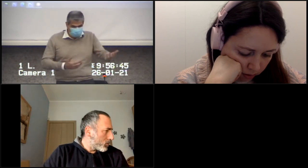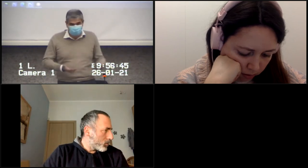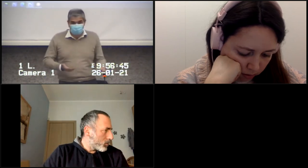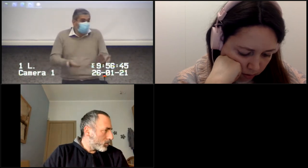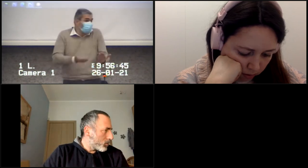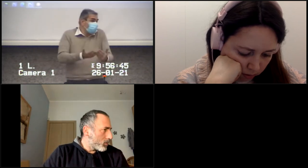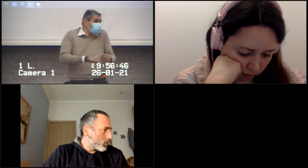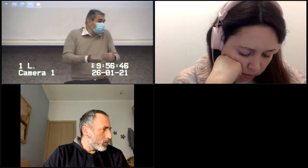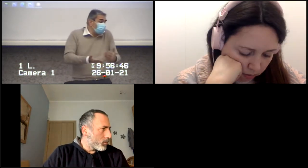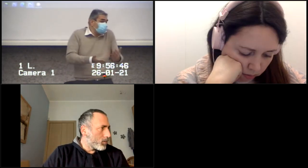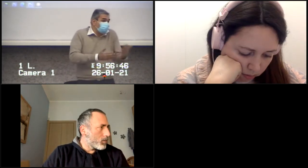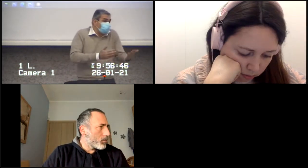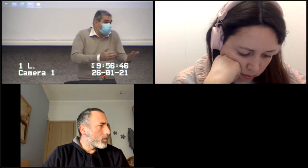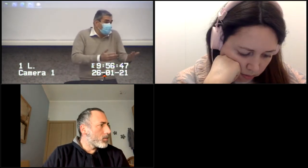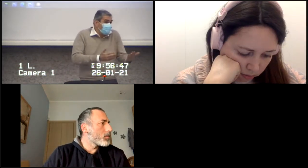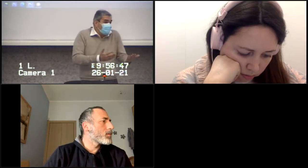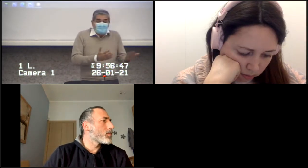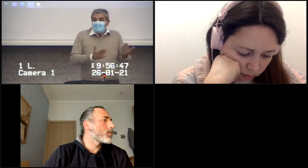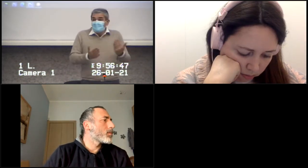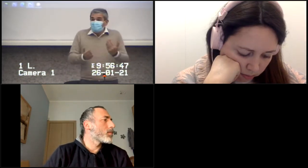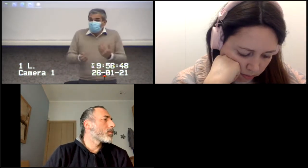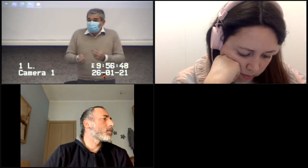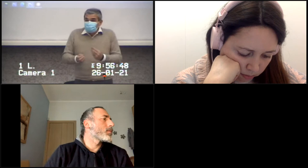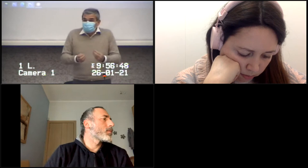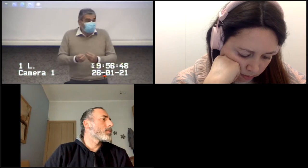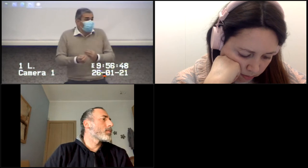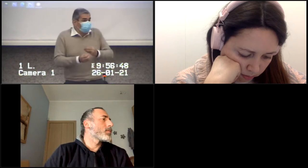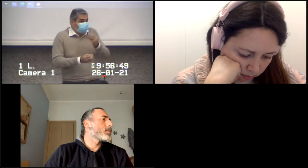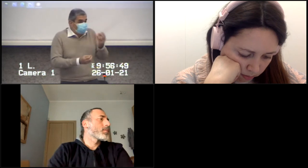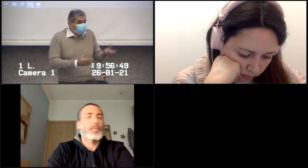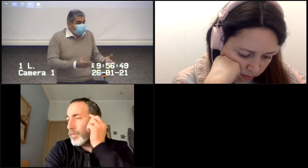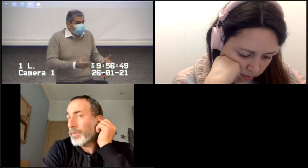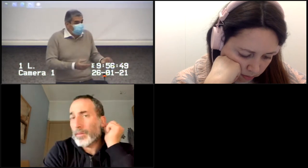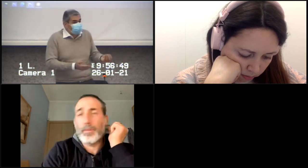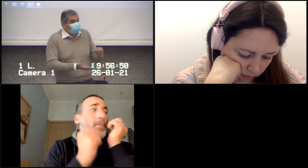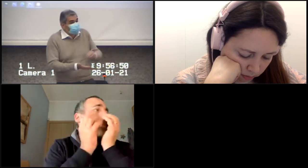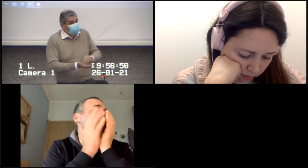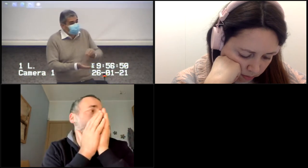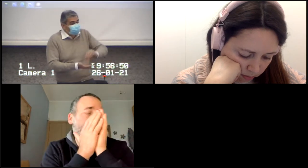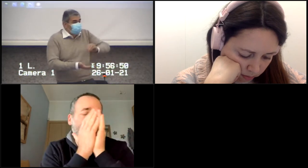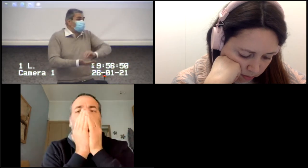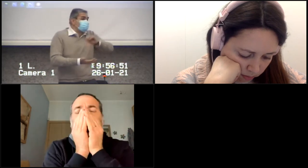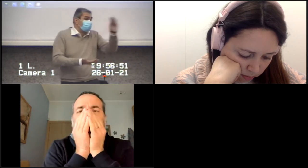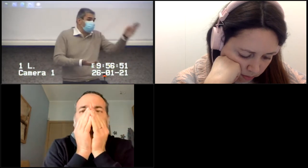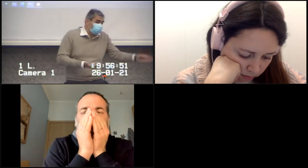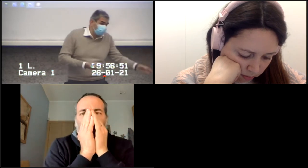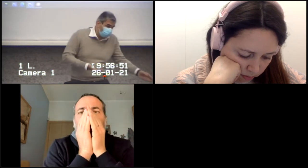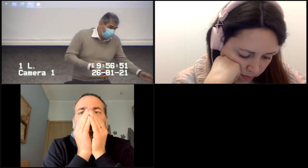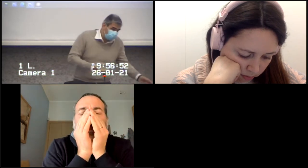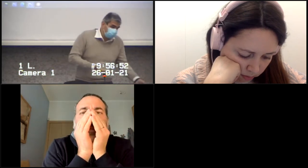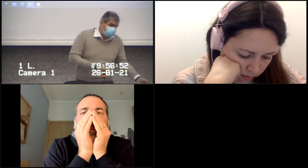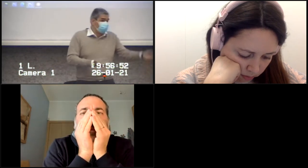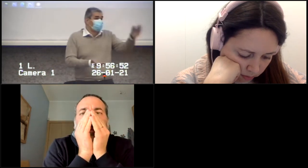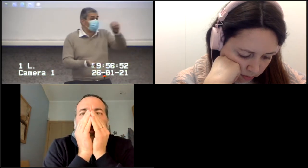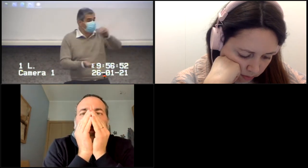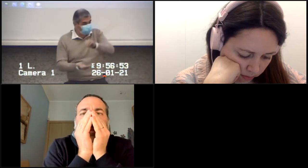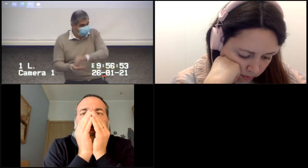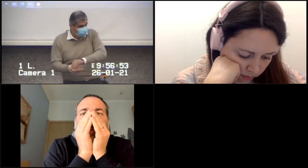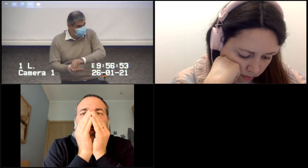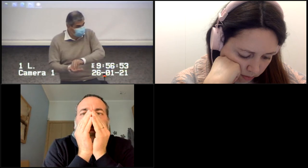di passaggio, un collegamento che però si trovava in una situazione un po' particolare, perché nel 2013, quando si va a fare la variante, si